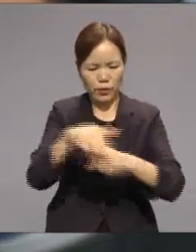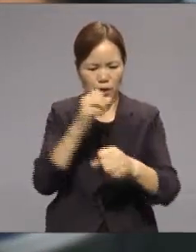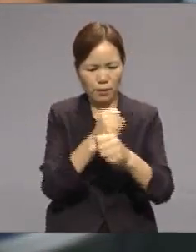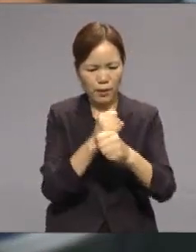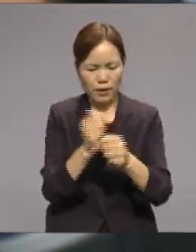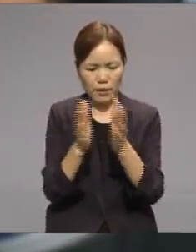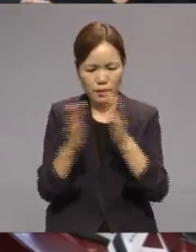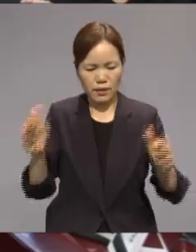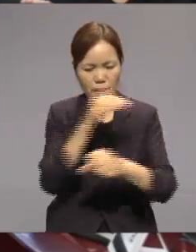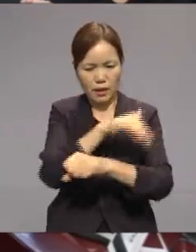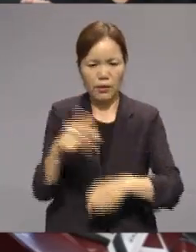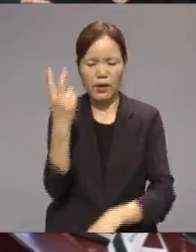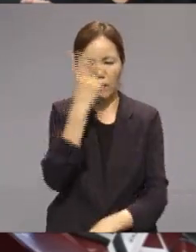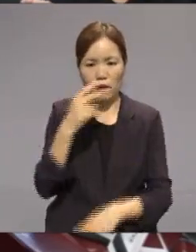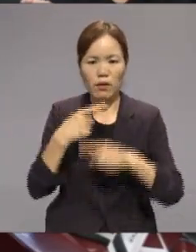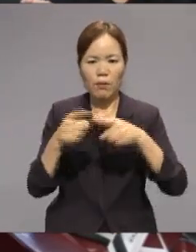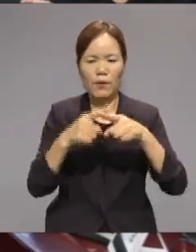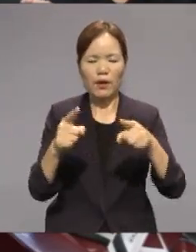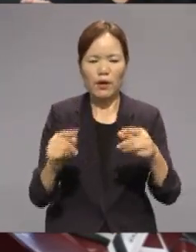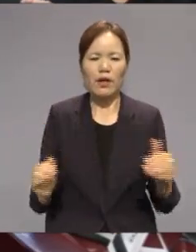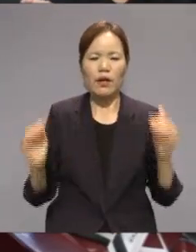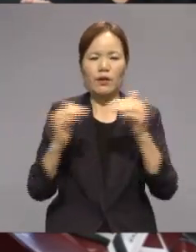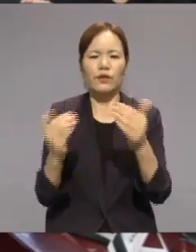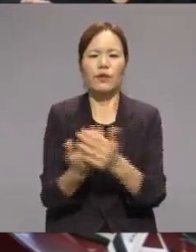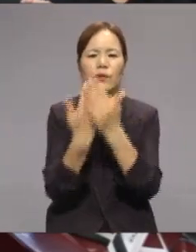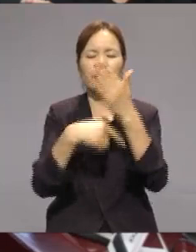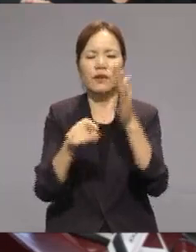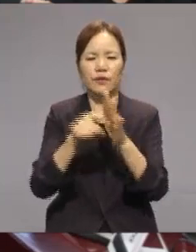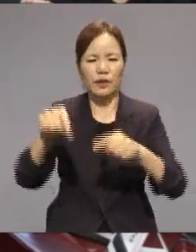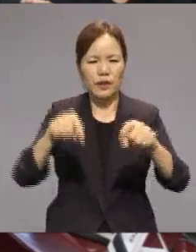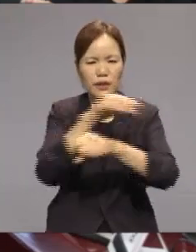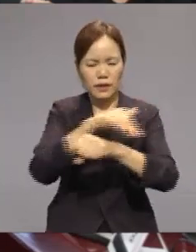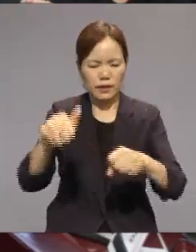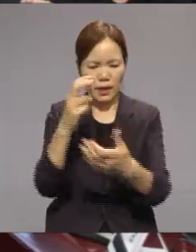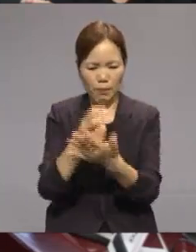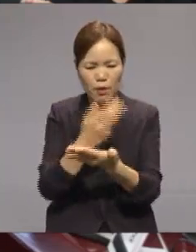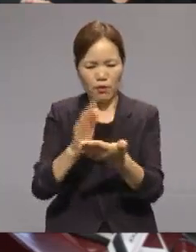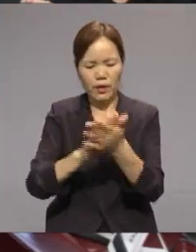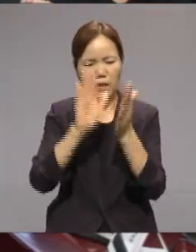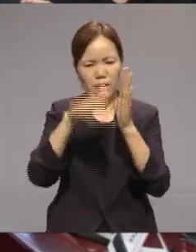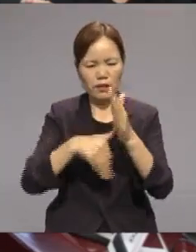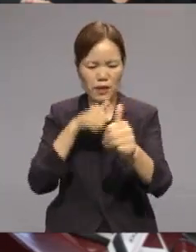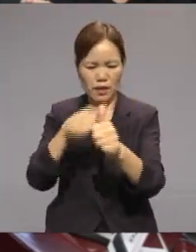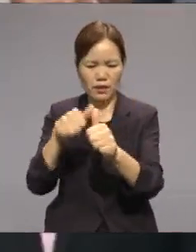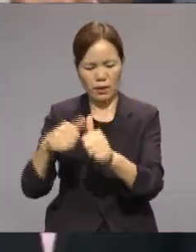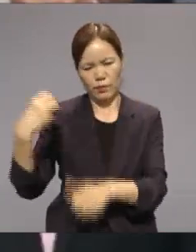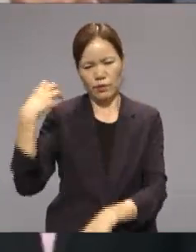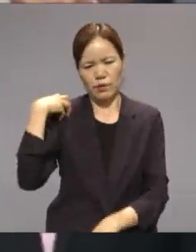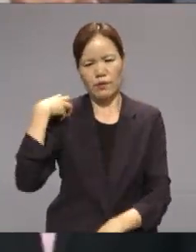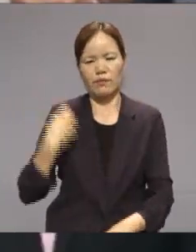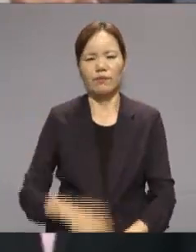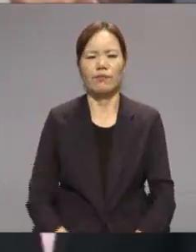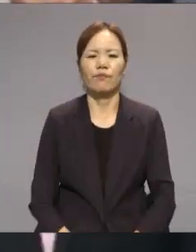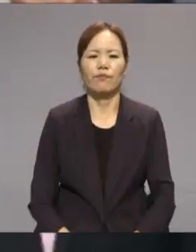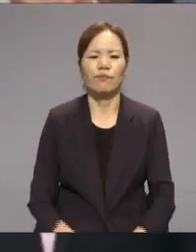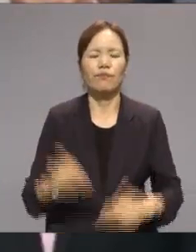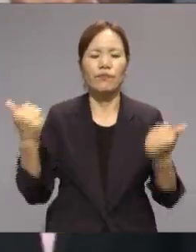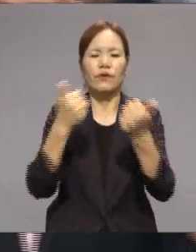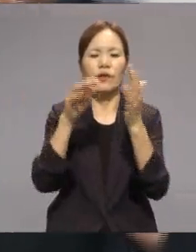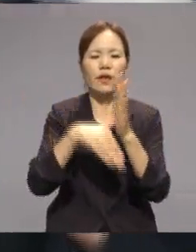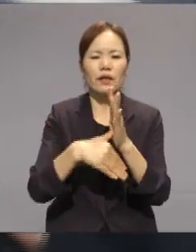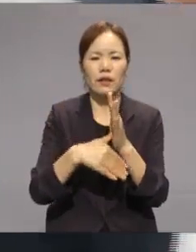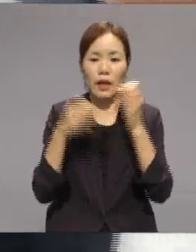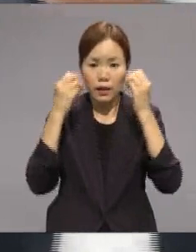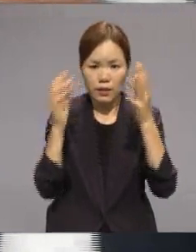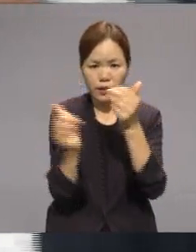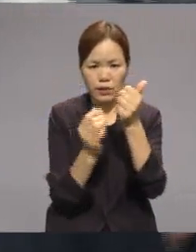시행 계획 점검 평가 균형 발전을 위한 시책 및 제도 개선 등에서 자문 역할을 수행하게 됩니다 회의에서는